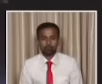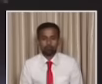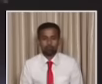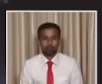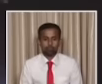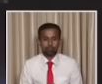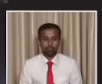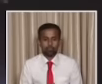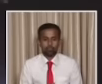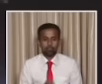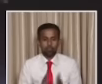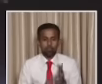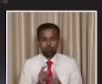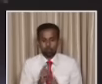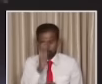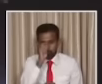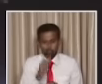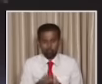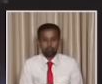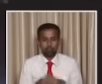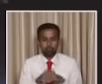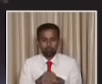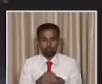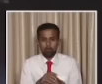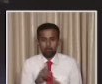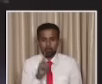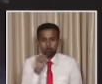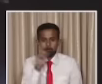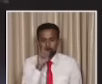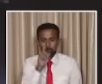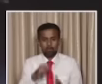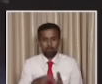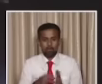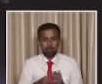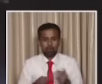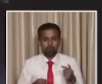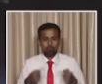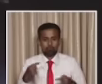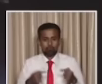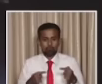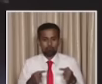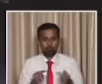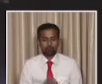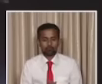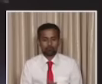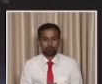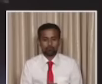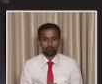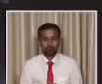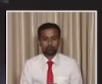අපි ඇමතුමාට සුපැතුම් එකතු කරනවා. එතුමාගේ පළවෙනි අයවැය විවාදේ